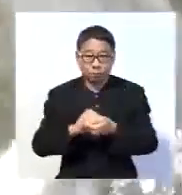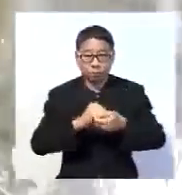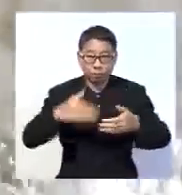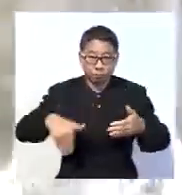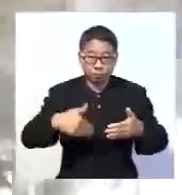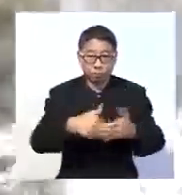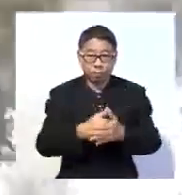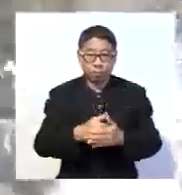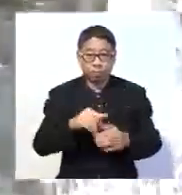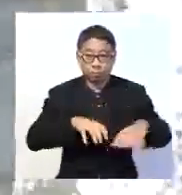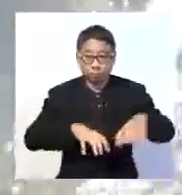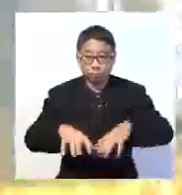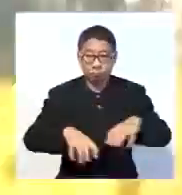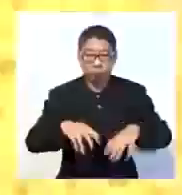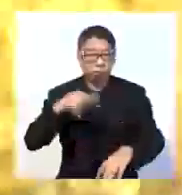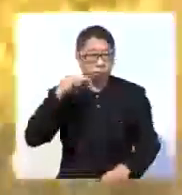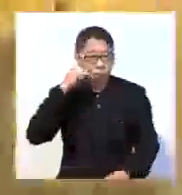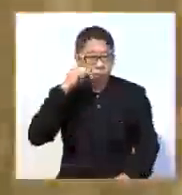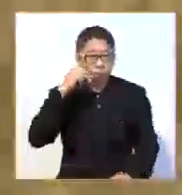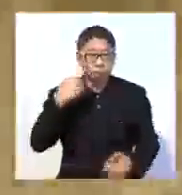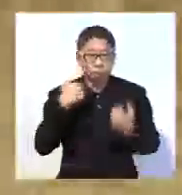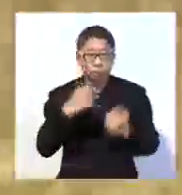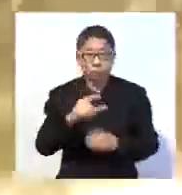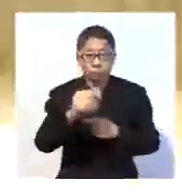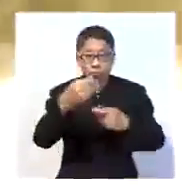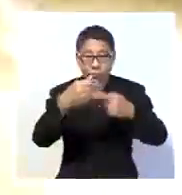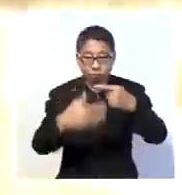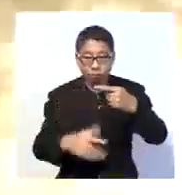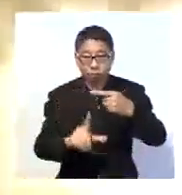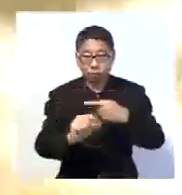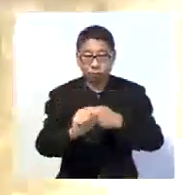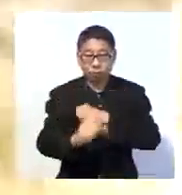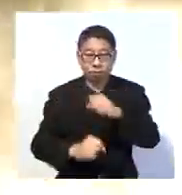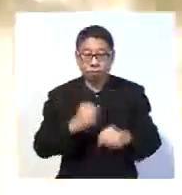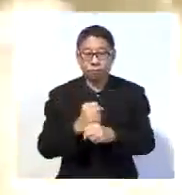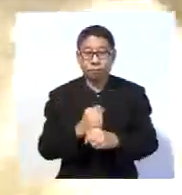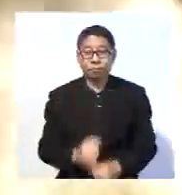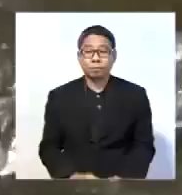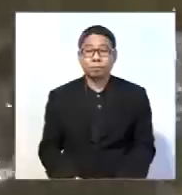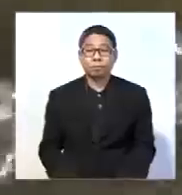แผนแม่บทการบริหารจัดการทรัพยากรน้ำ20ปีค่ะ